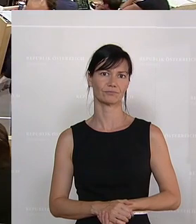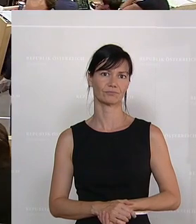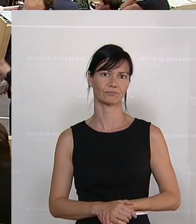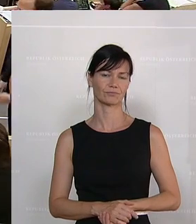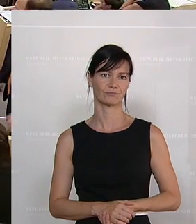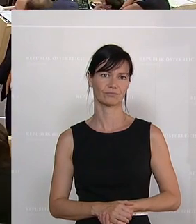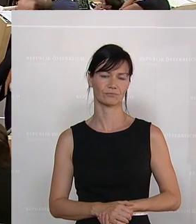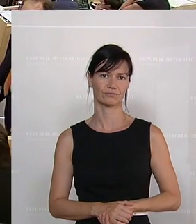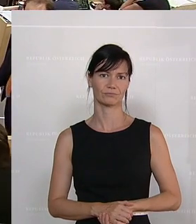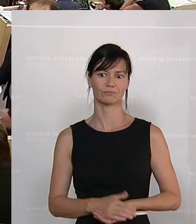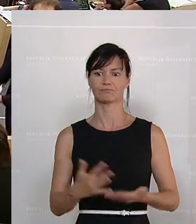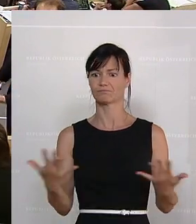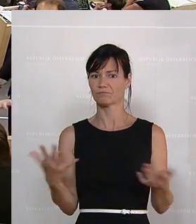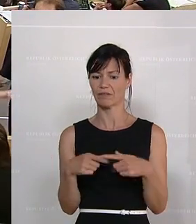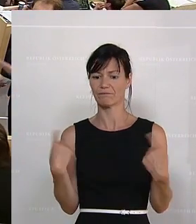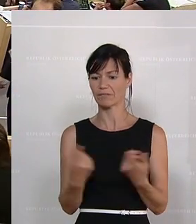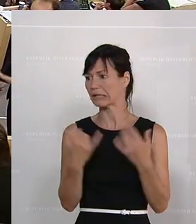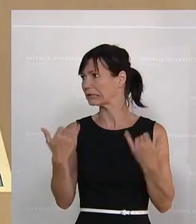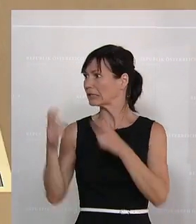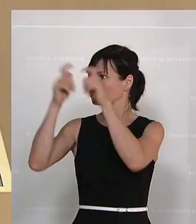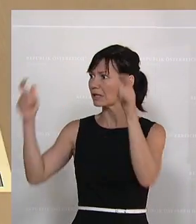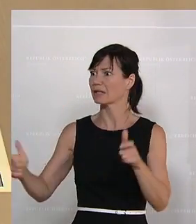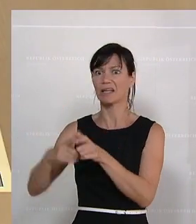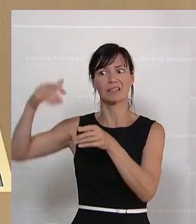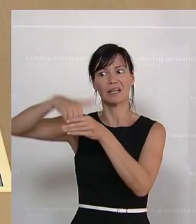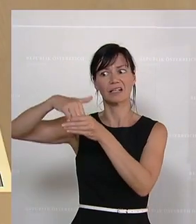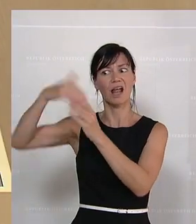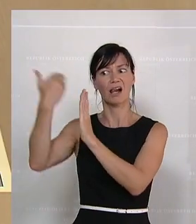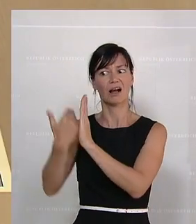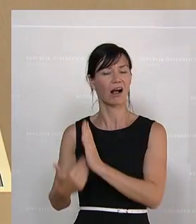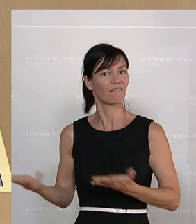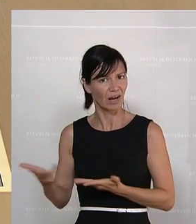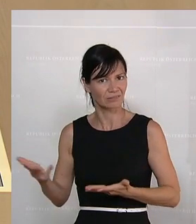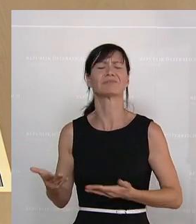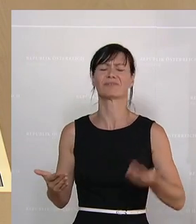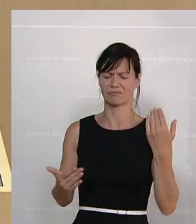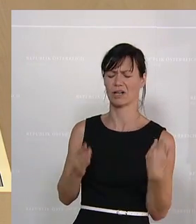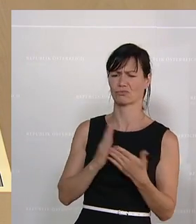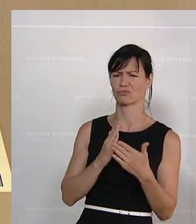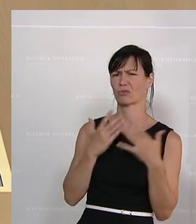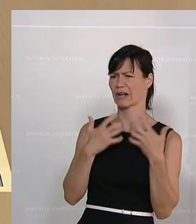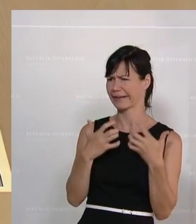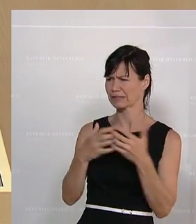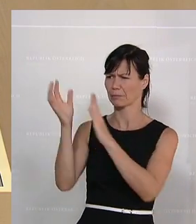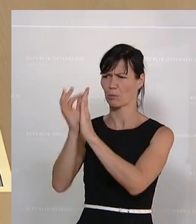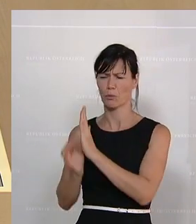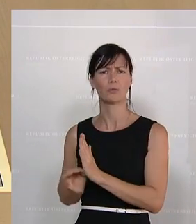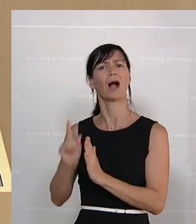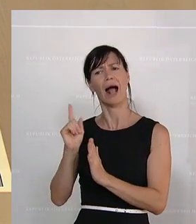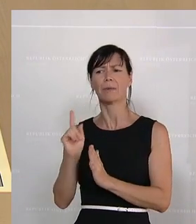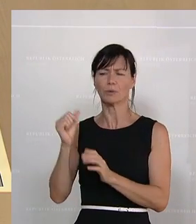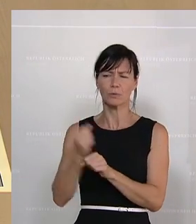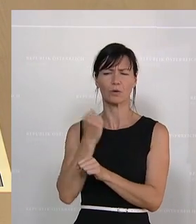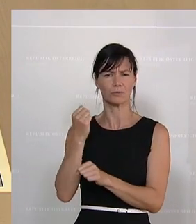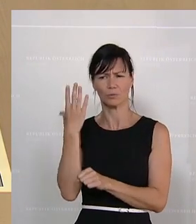was machen wir jetzt in diesem paket es sind die punkte schon genannt worden aber ich möchte das schon ein bisserl graf